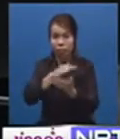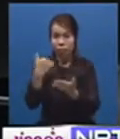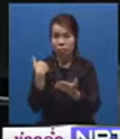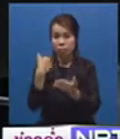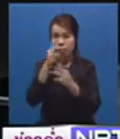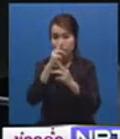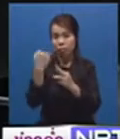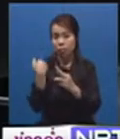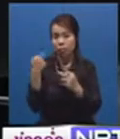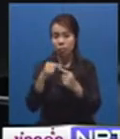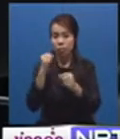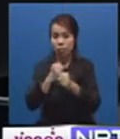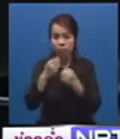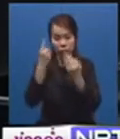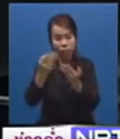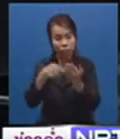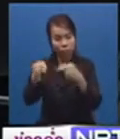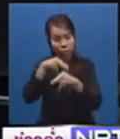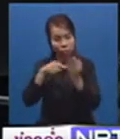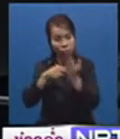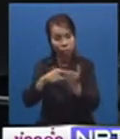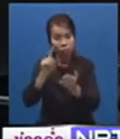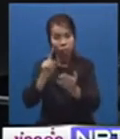สทศนำไปพิจารณาต่อ